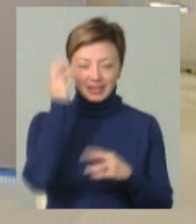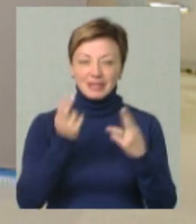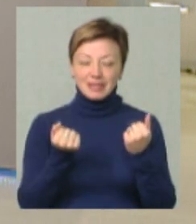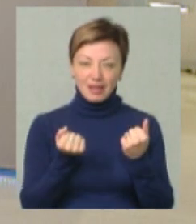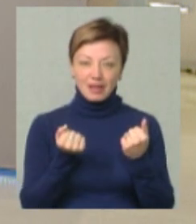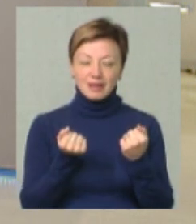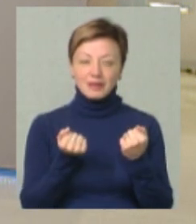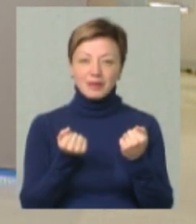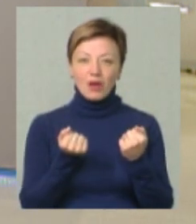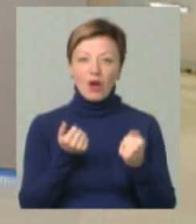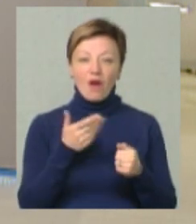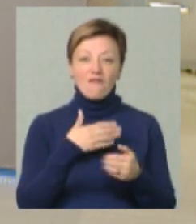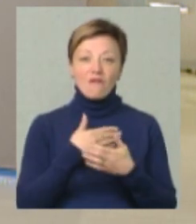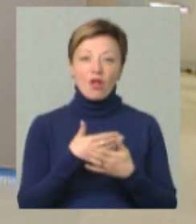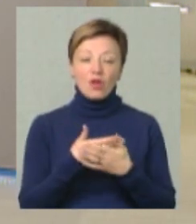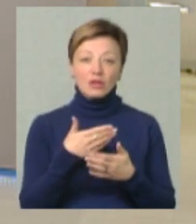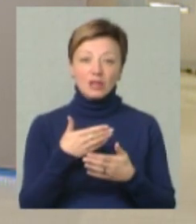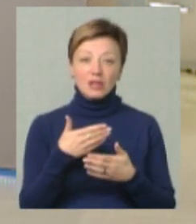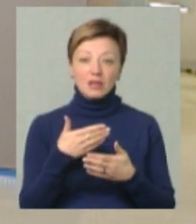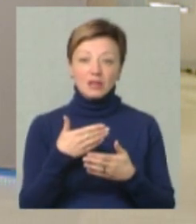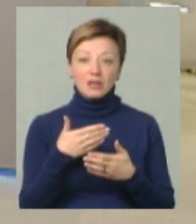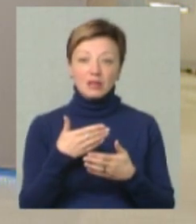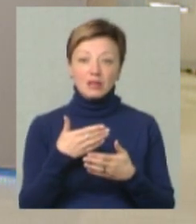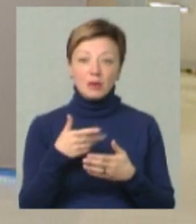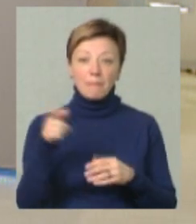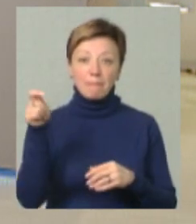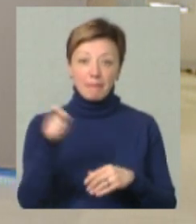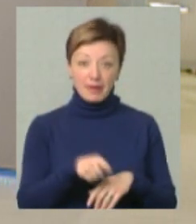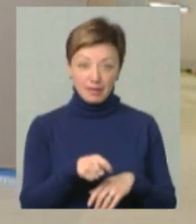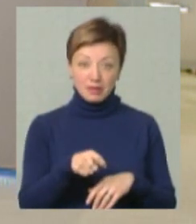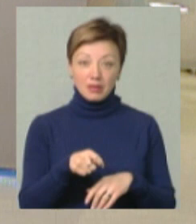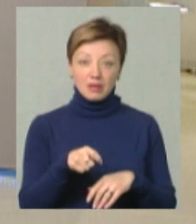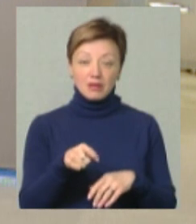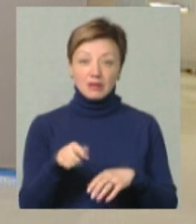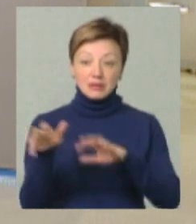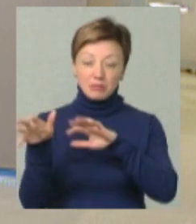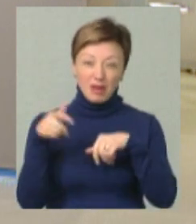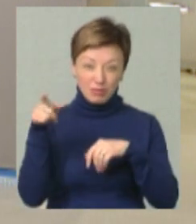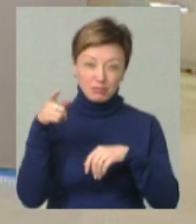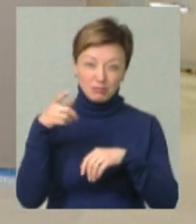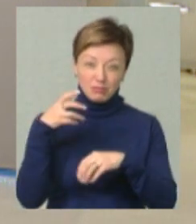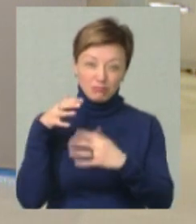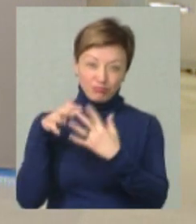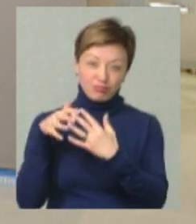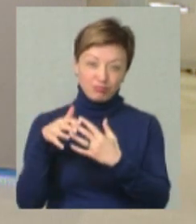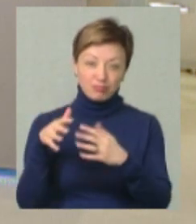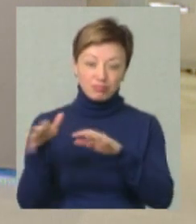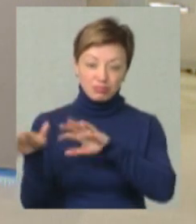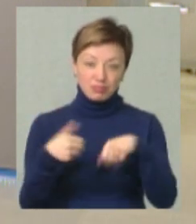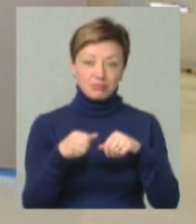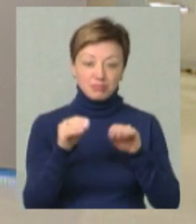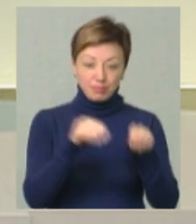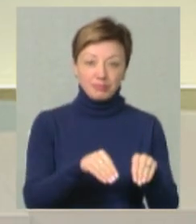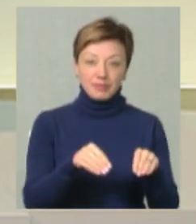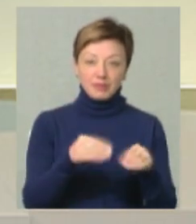от, волонтери виїхали з гарячих точок, от вони розвозять, забирають і пристраюють тварин,